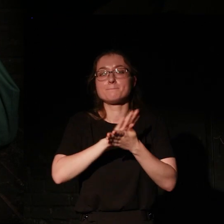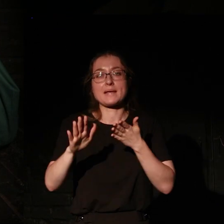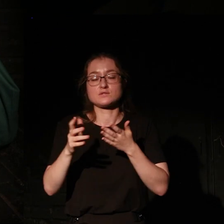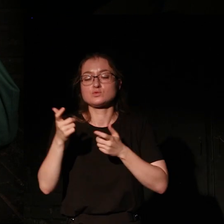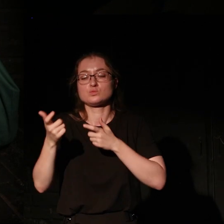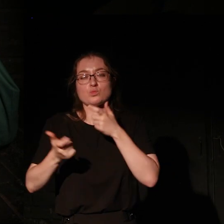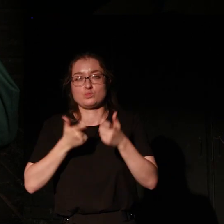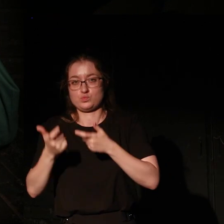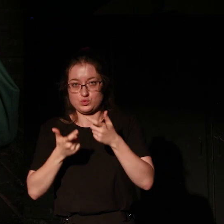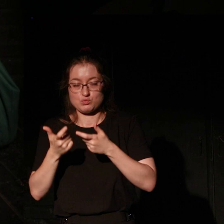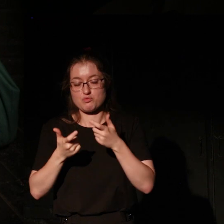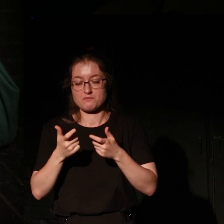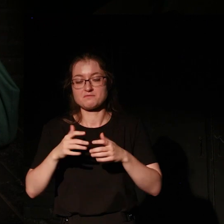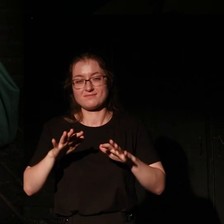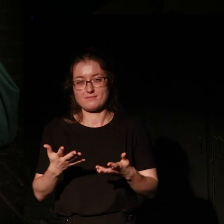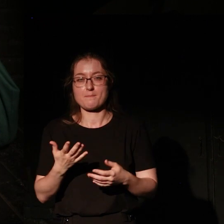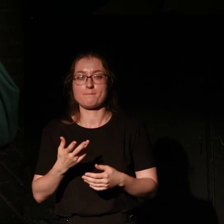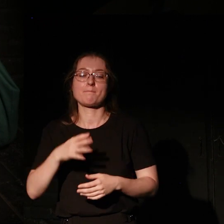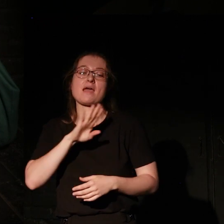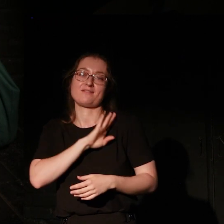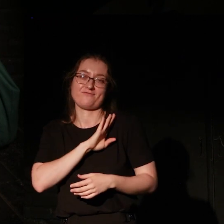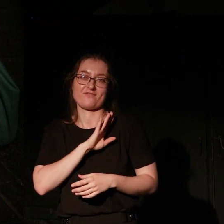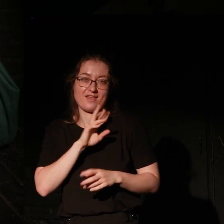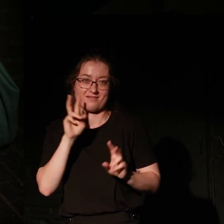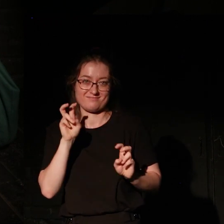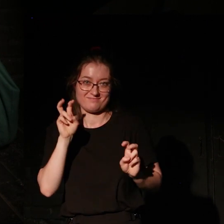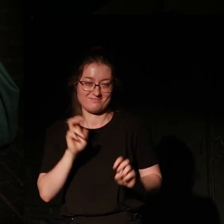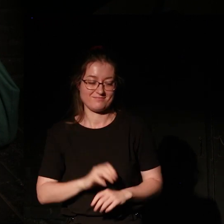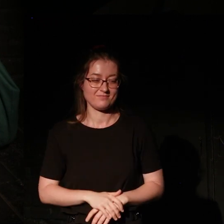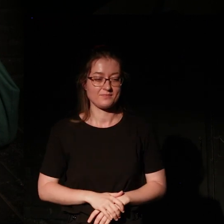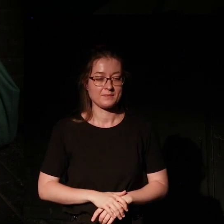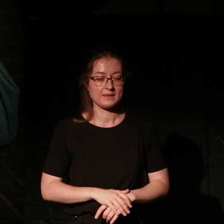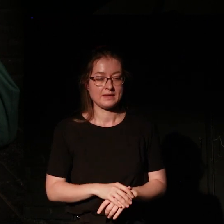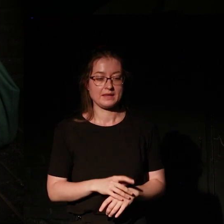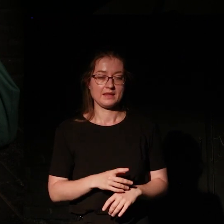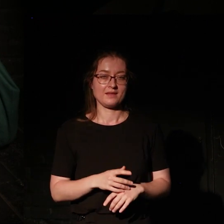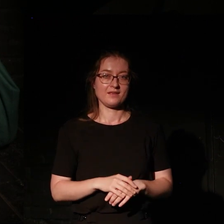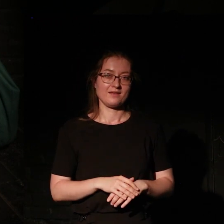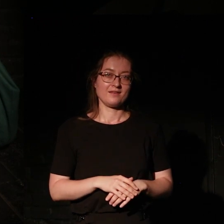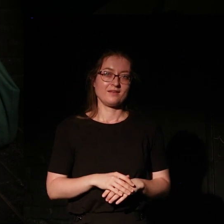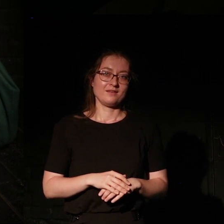polemiki, czy było elementem polemiki pomiędzy katolikami a